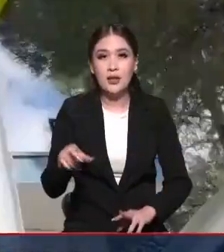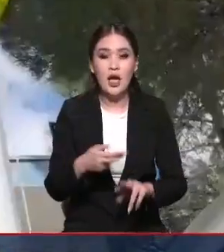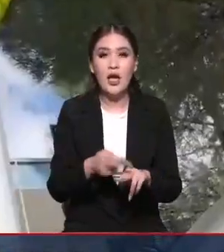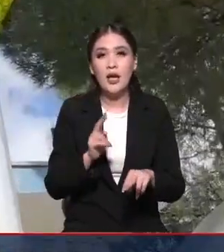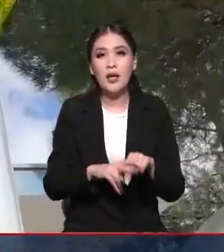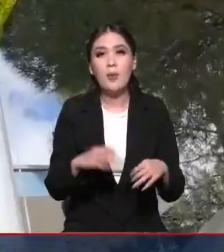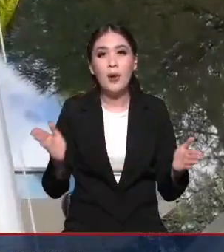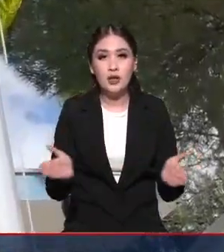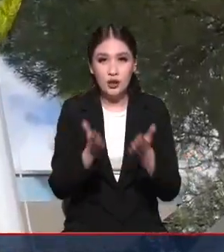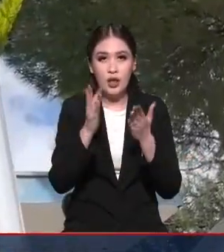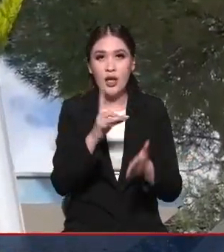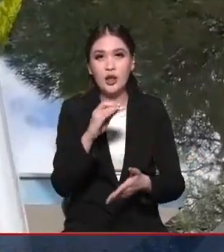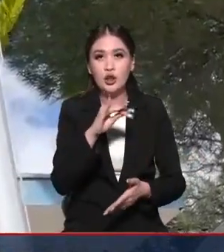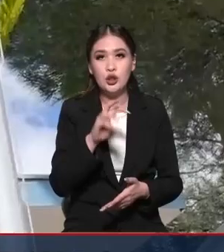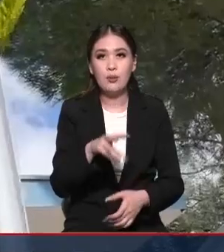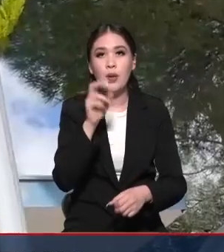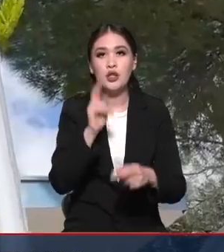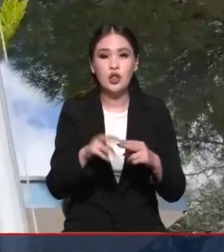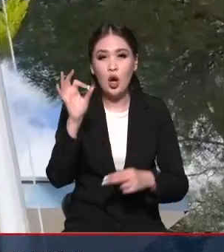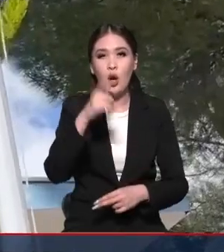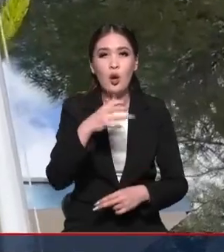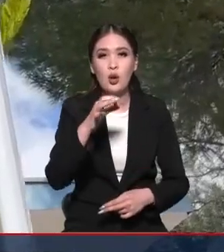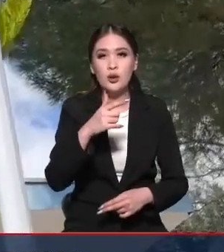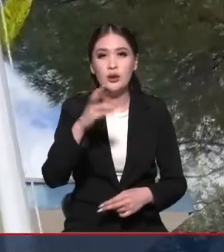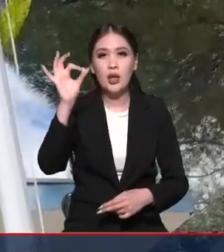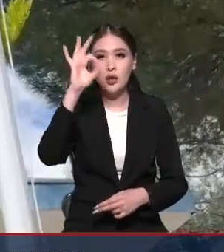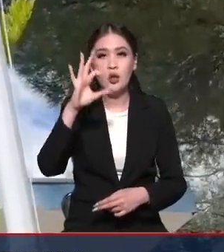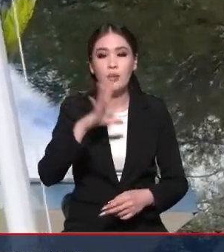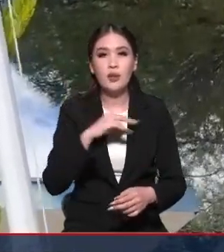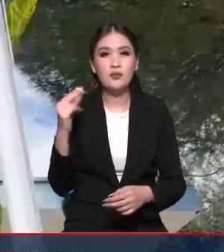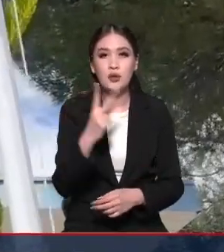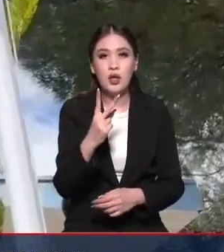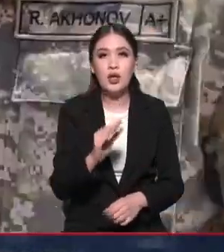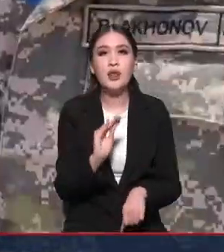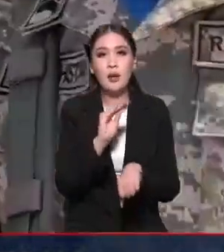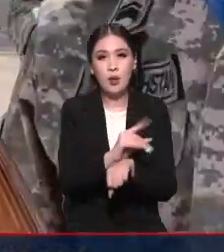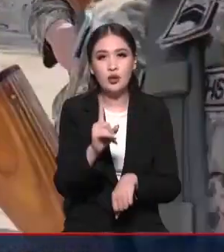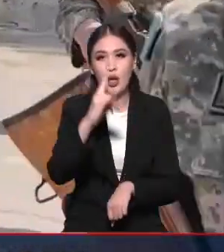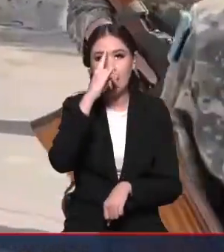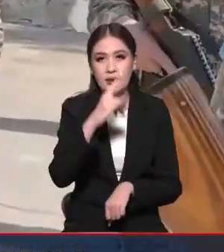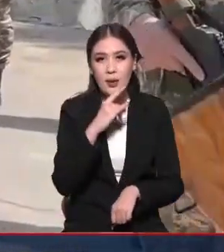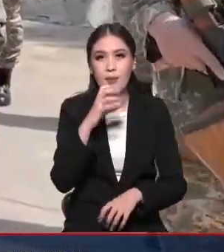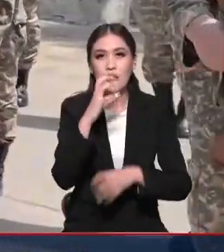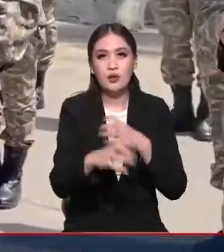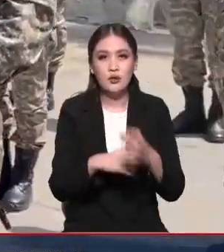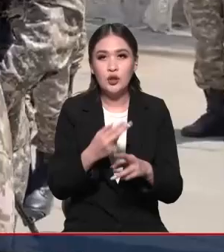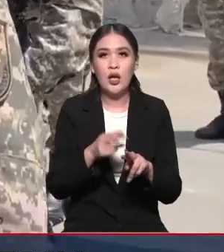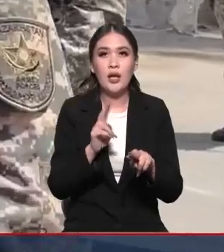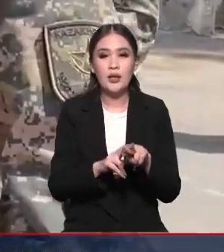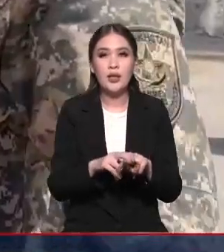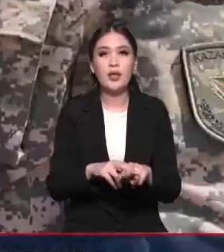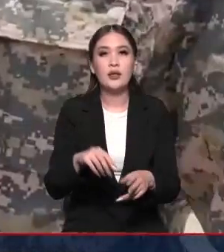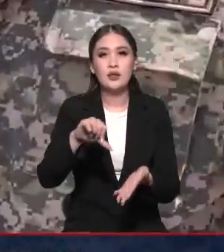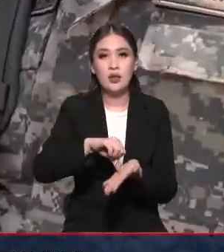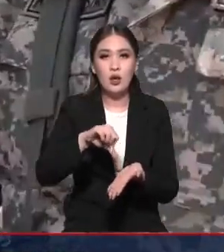поддержанию режима прекращения огня между противоборствующими сторонами добавлю что казахстанский миротворческий контингент